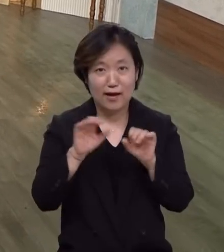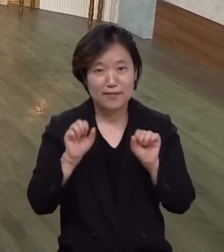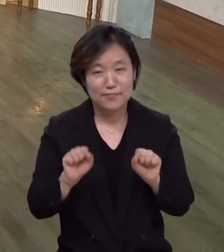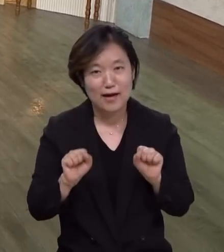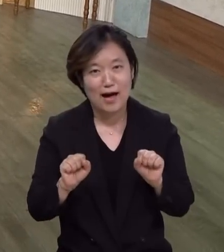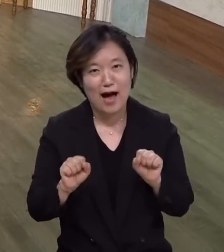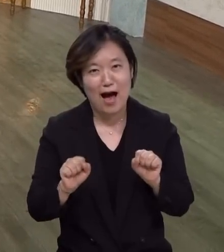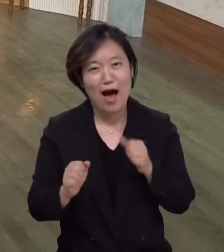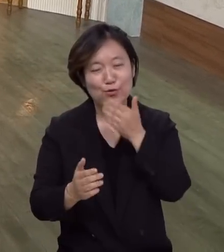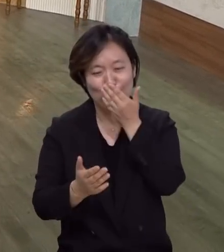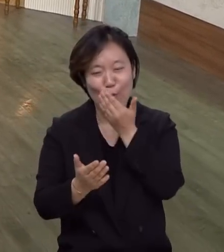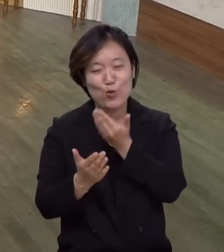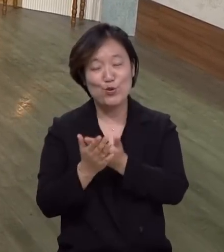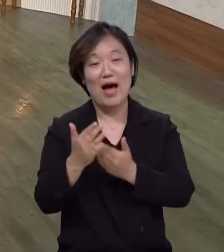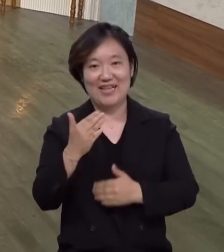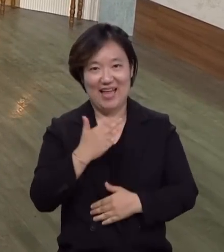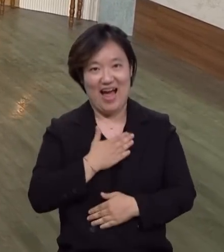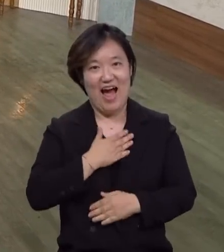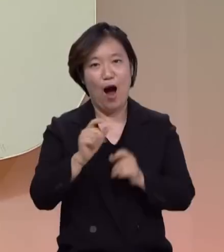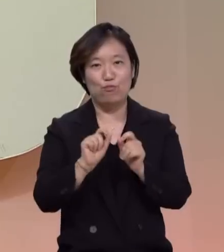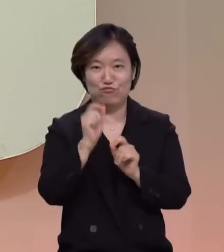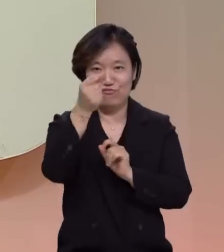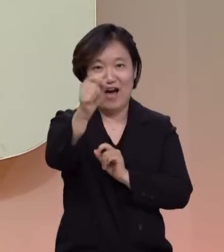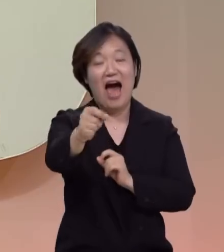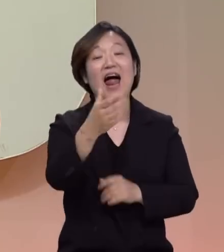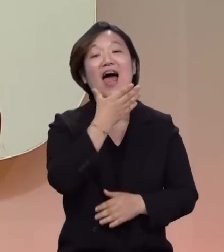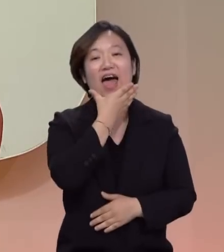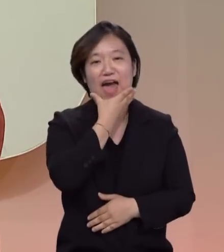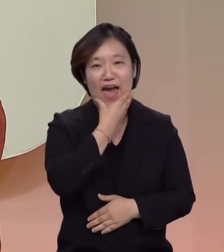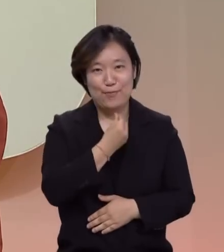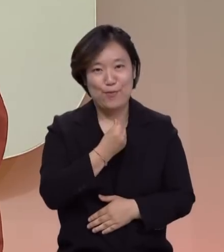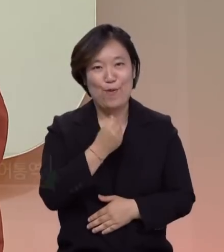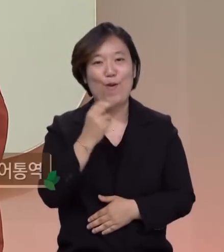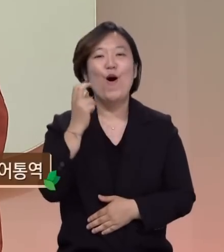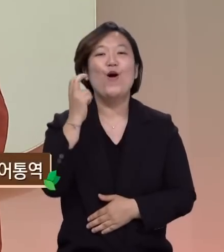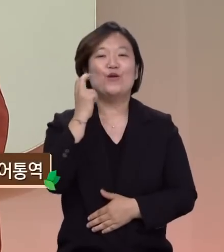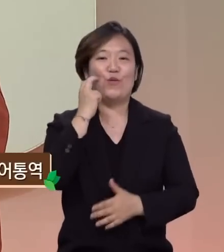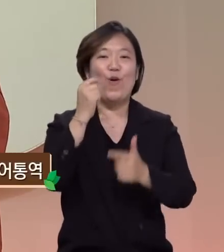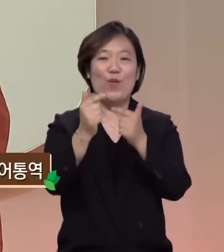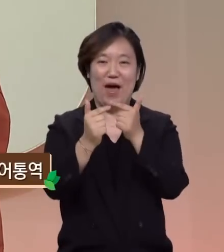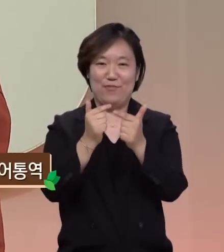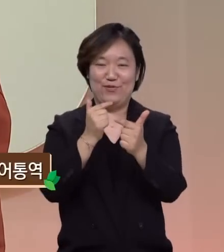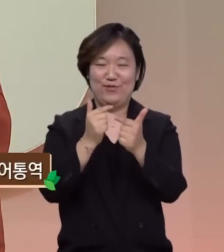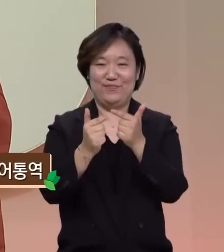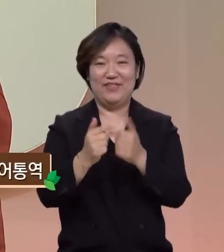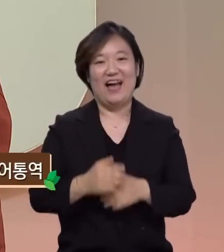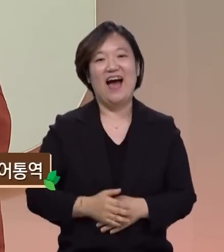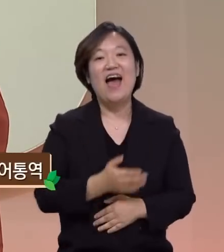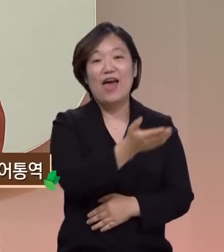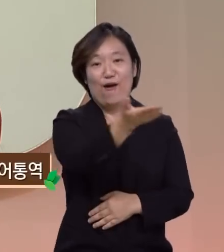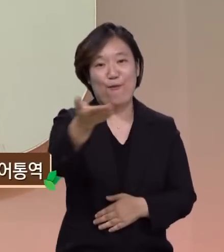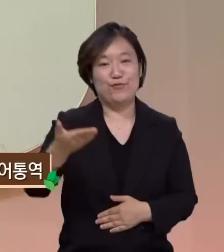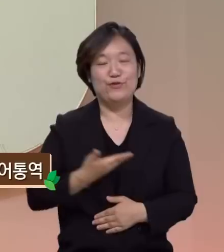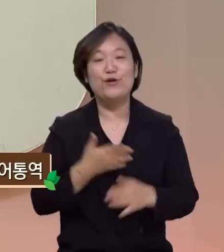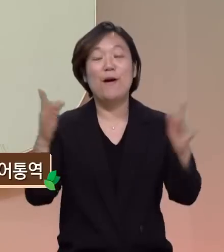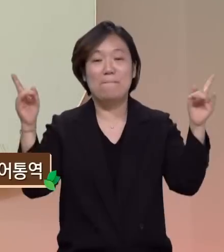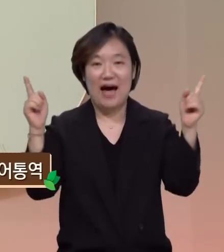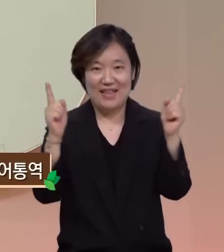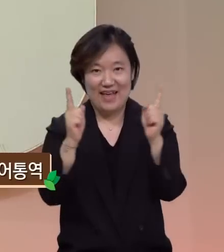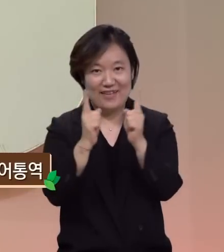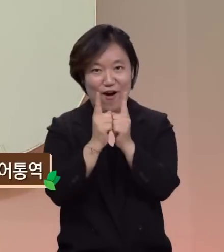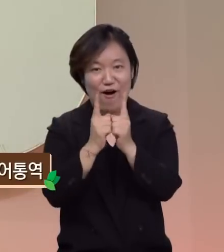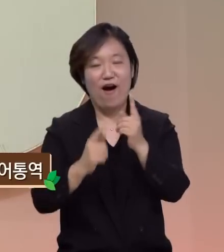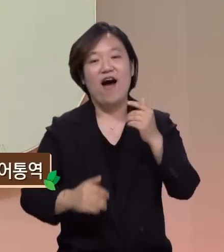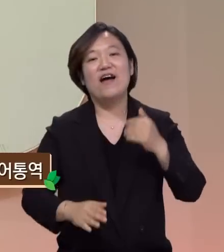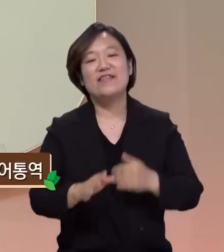안녕하십니까 소중한 나 무한 행복 소나무 시간입니다 여러분들 만나 뵙게